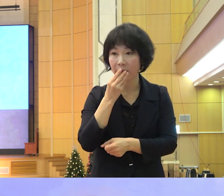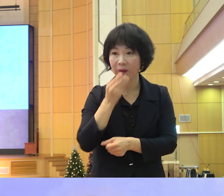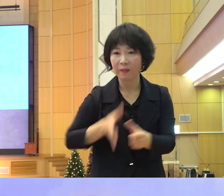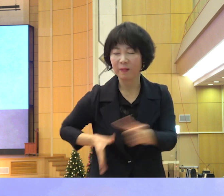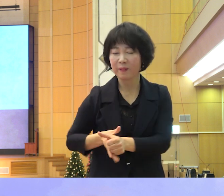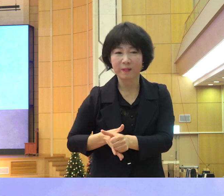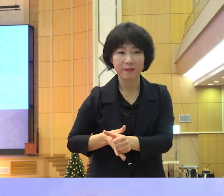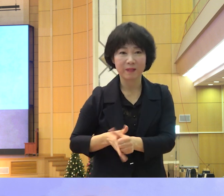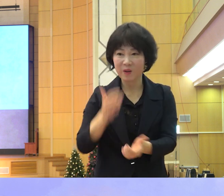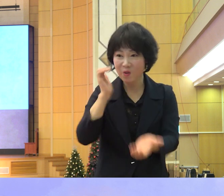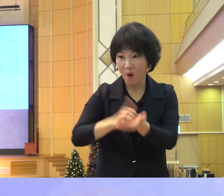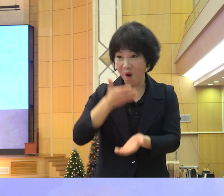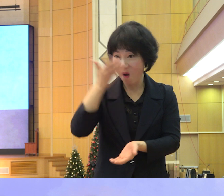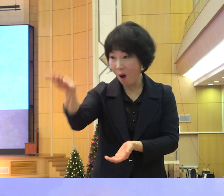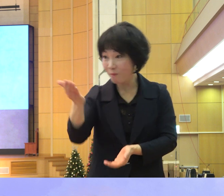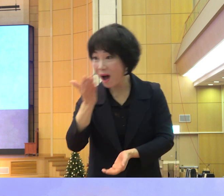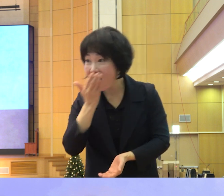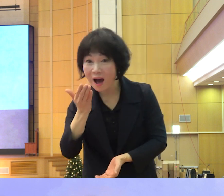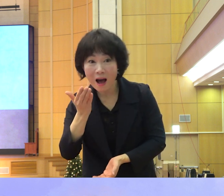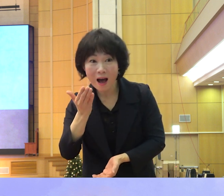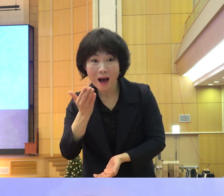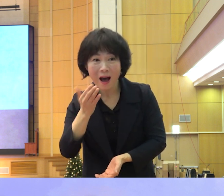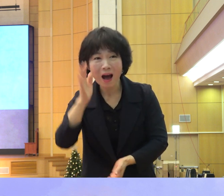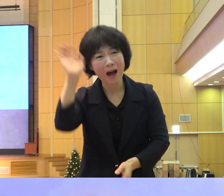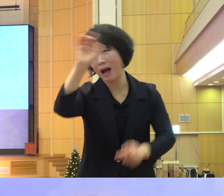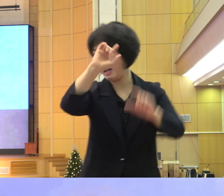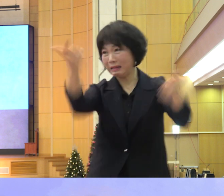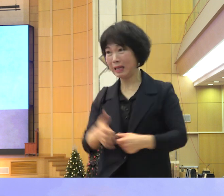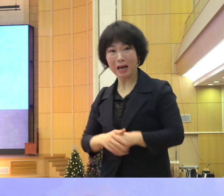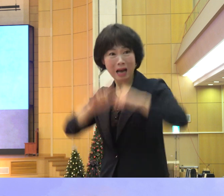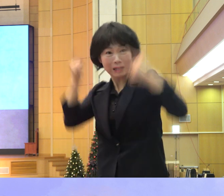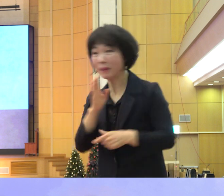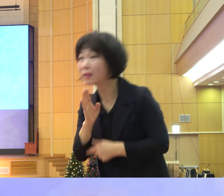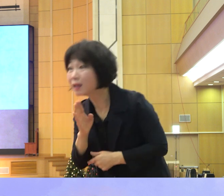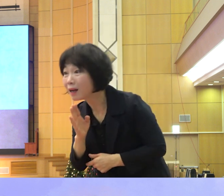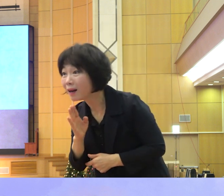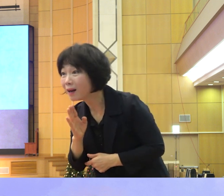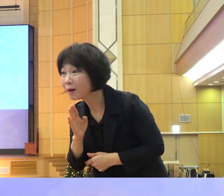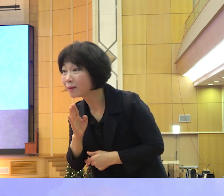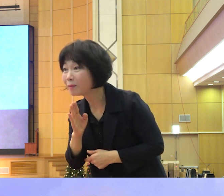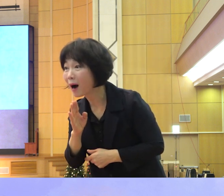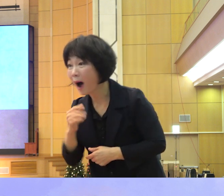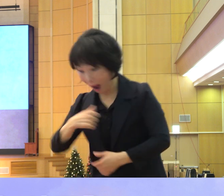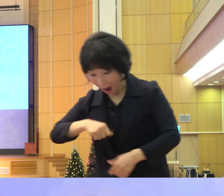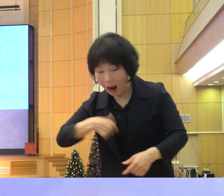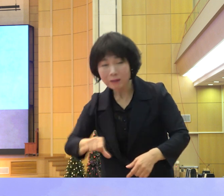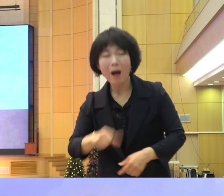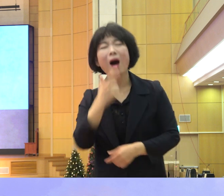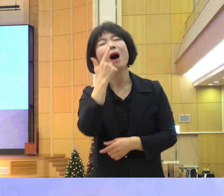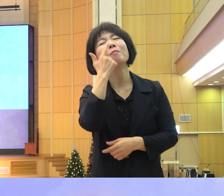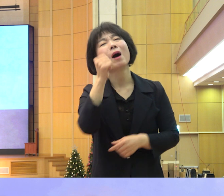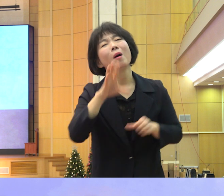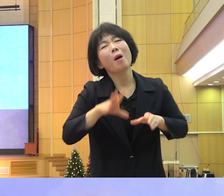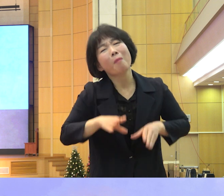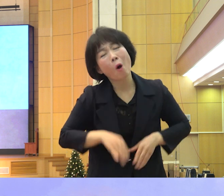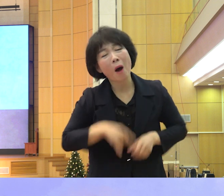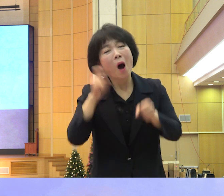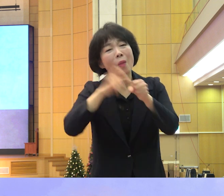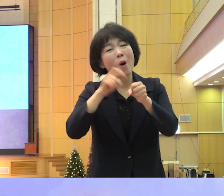자식이 못돼 먹었어도, 다시 말하면 악하더라도 좋은 걸 주려고 하는